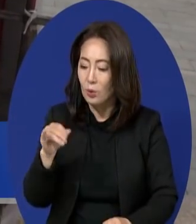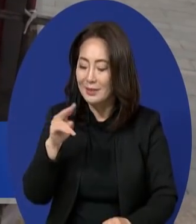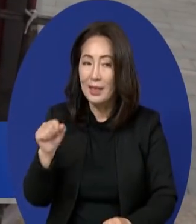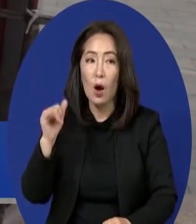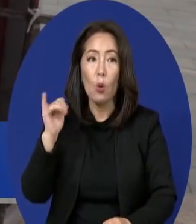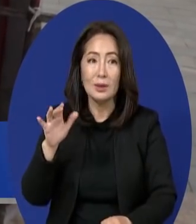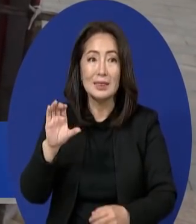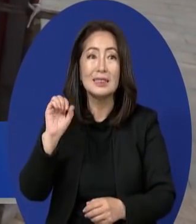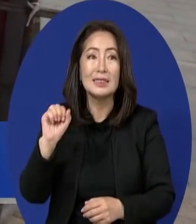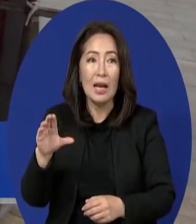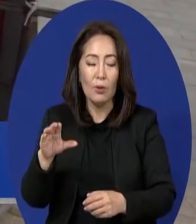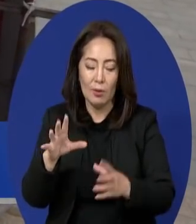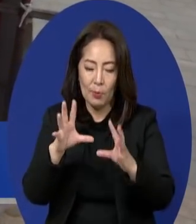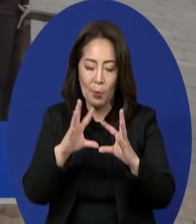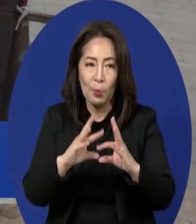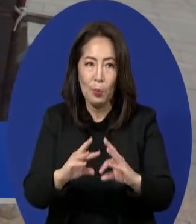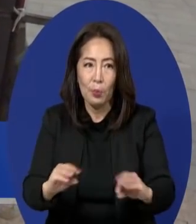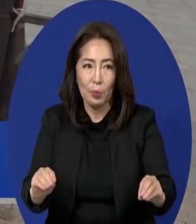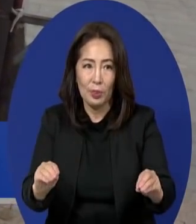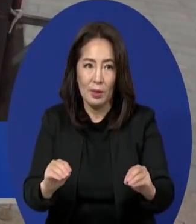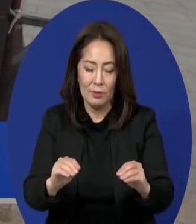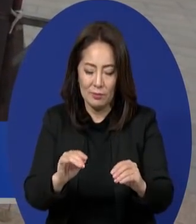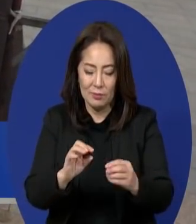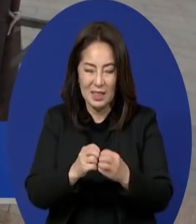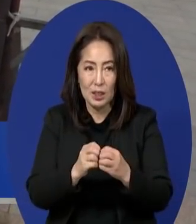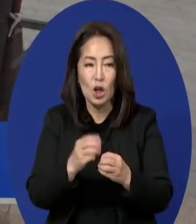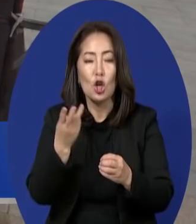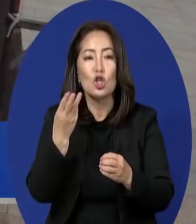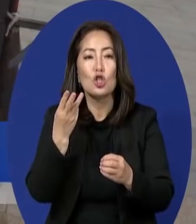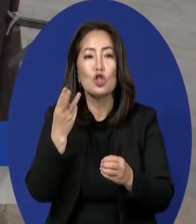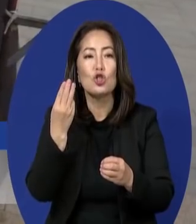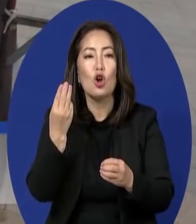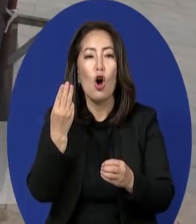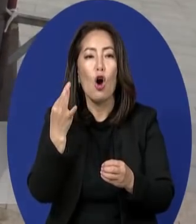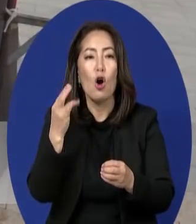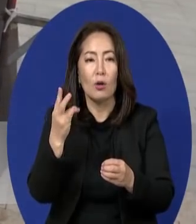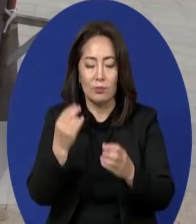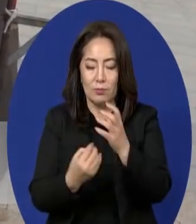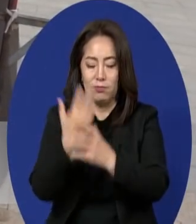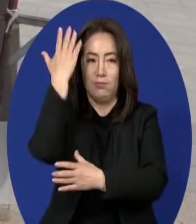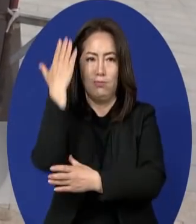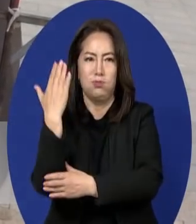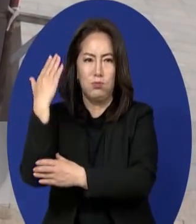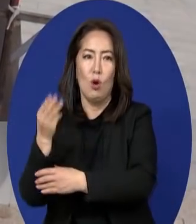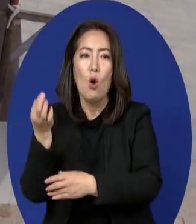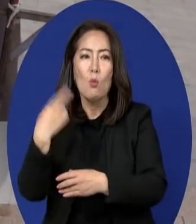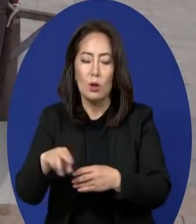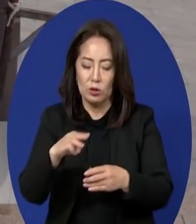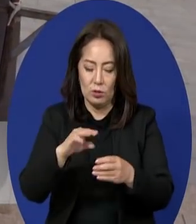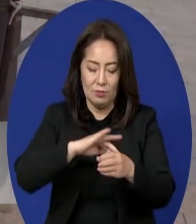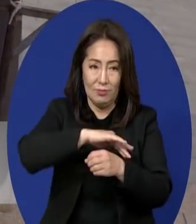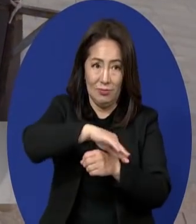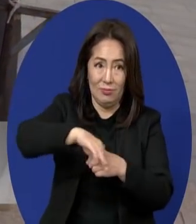пластик савыг бид нар боловсруулад, хайлуулад энэ шонгийн модыг бүрж одоо хашааны шон гэрийн бол айлуудын хашааны шон энийг бүрээд